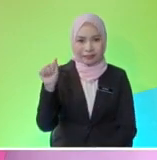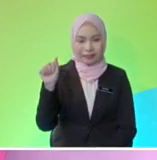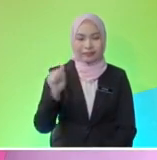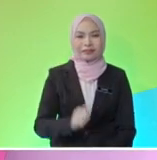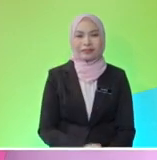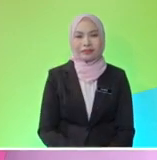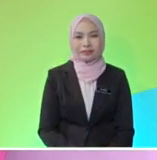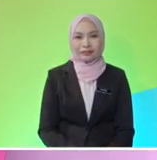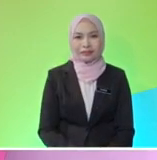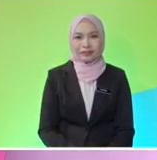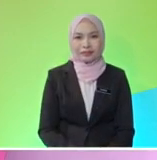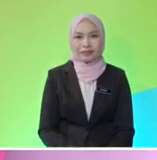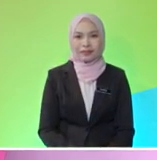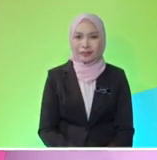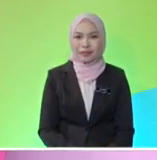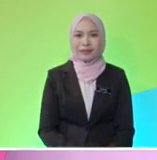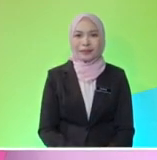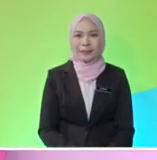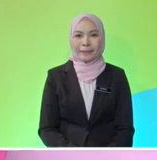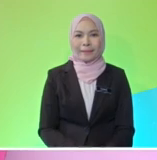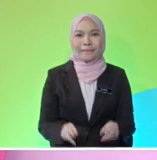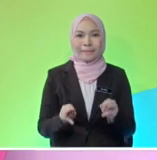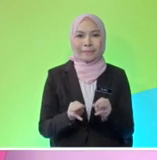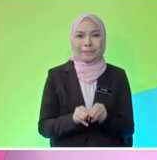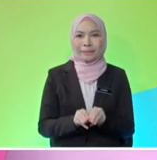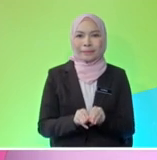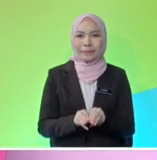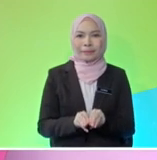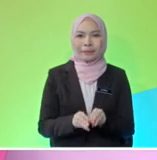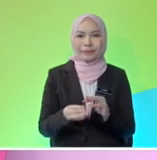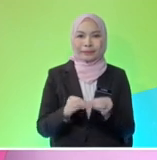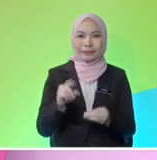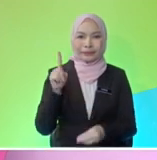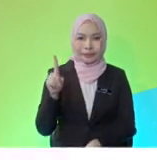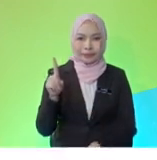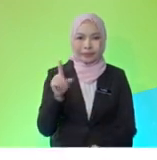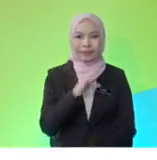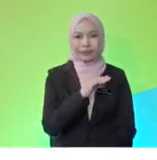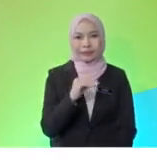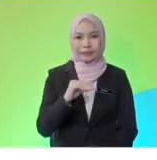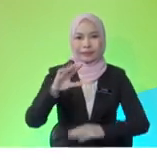tadi macam satu yang mula-mula tadi. Satu mula tadi. Tapi kita tambah sifar je kat sebelah. Tambah sifar ni bulat jelah, cikgu. Ya, bulat dia je.